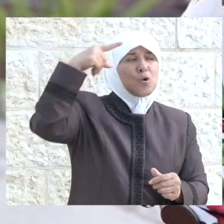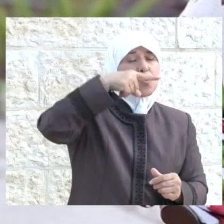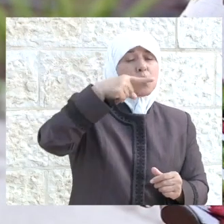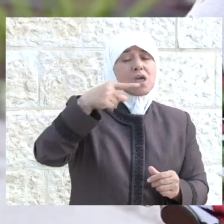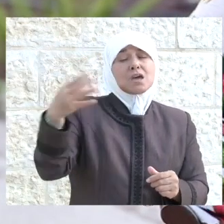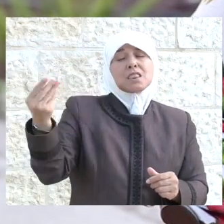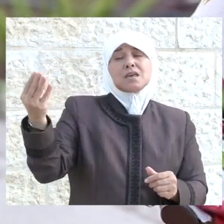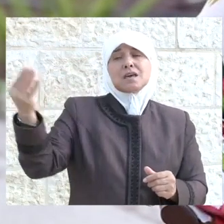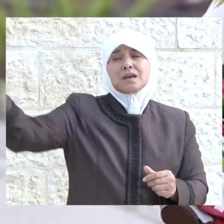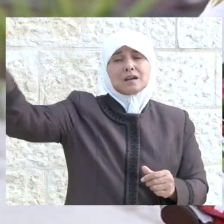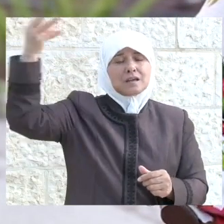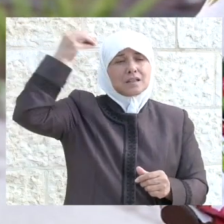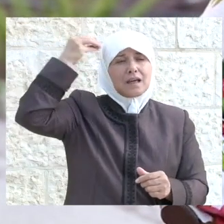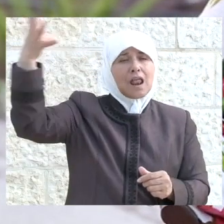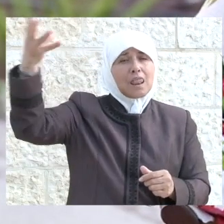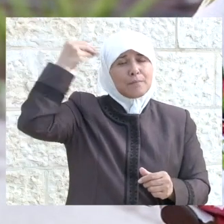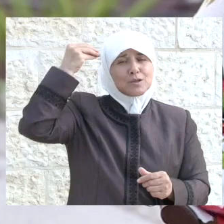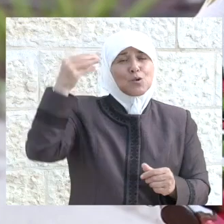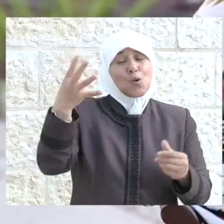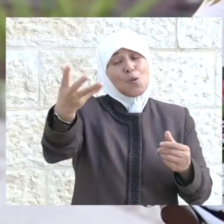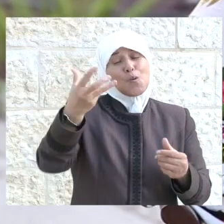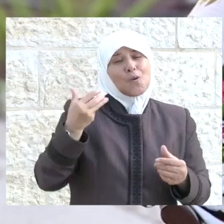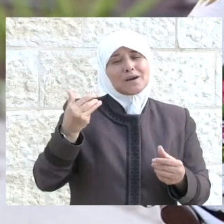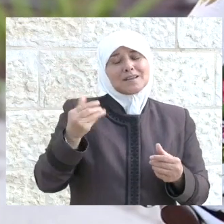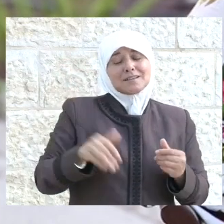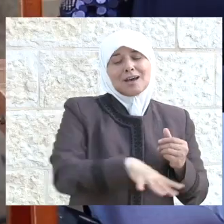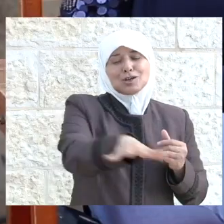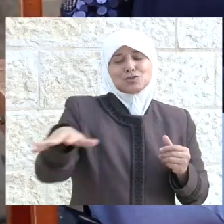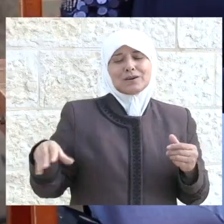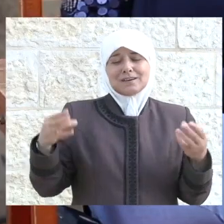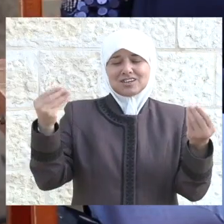ودعموني وتعلمت منهم كثير شغلات.